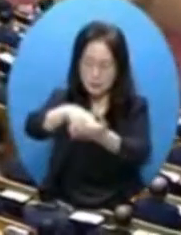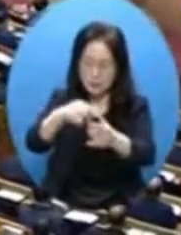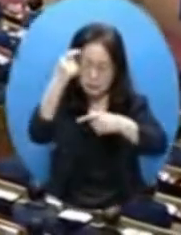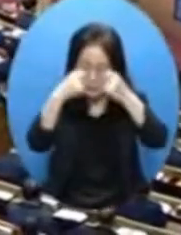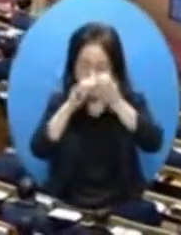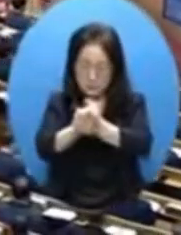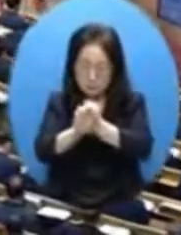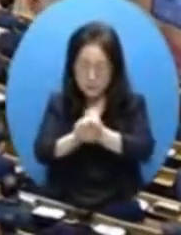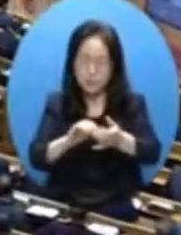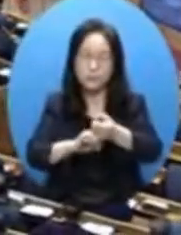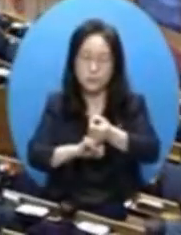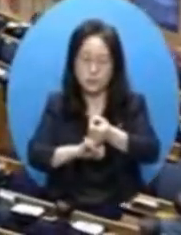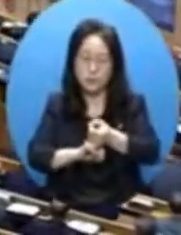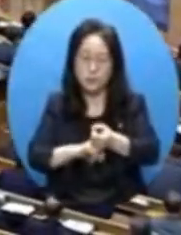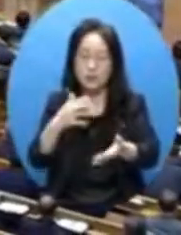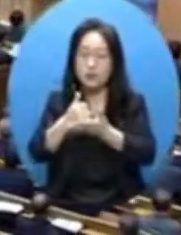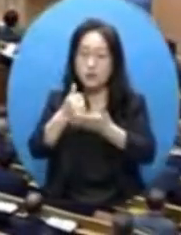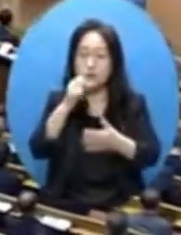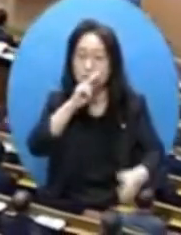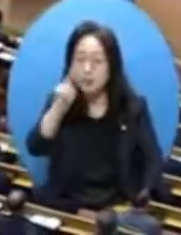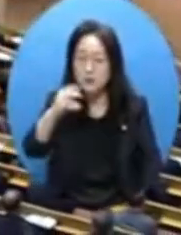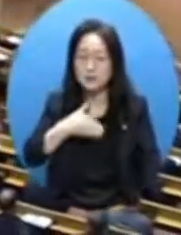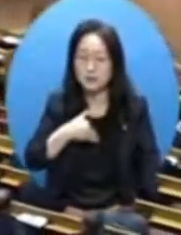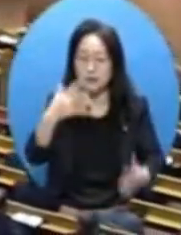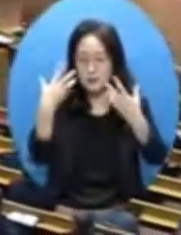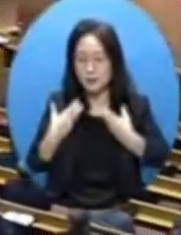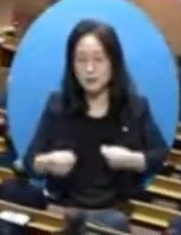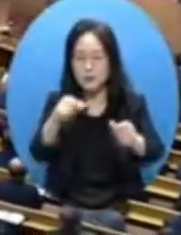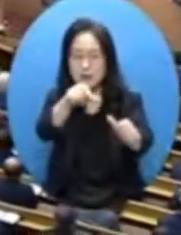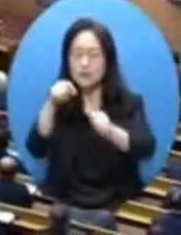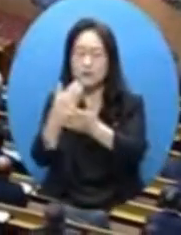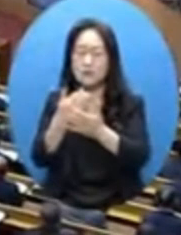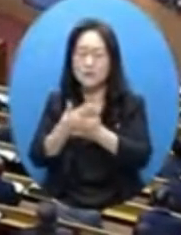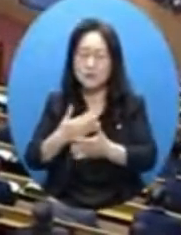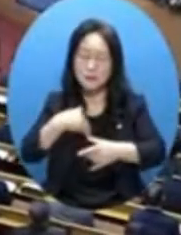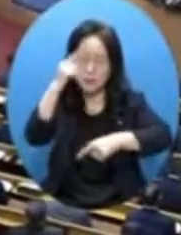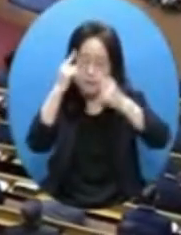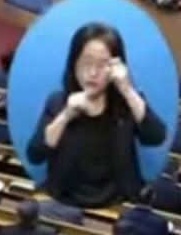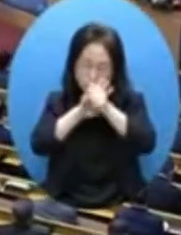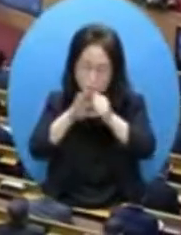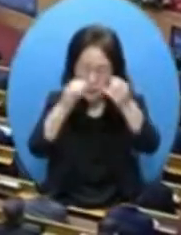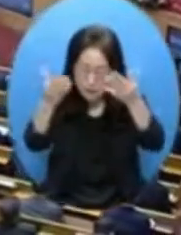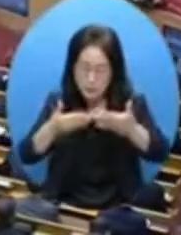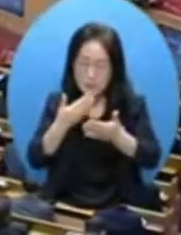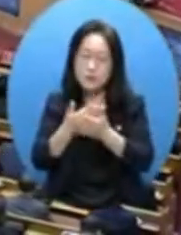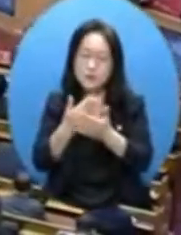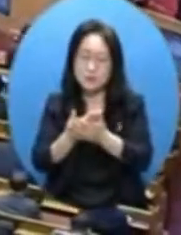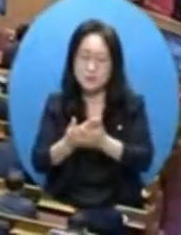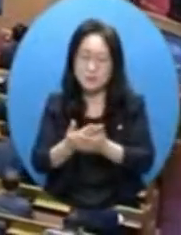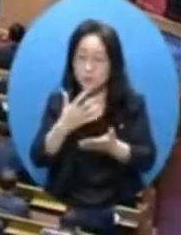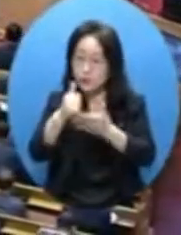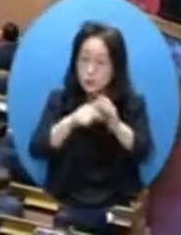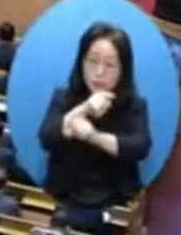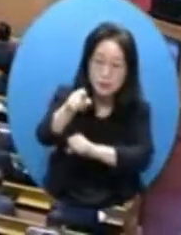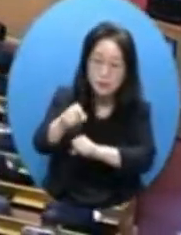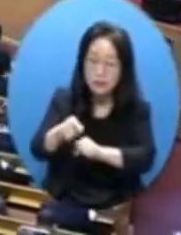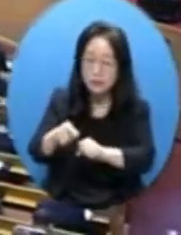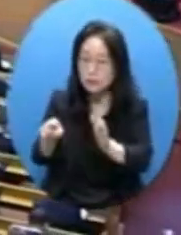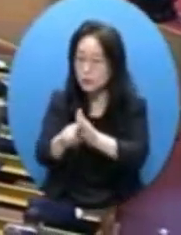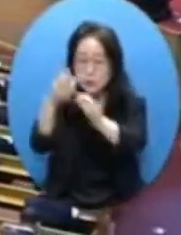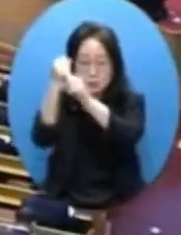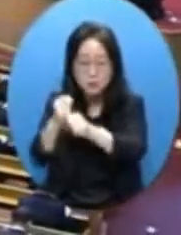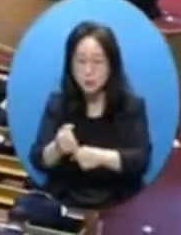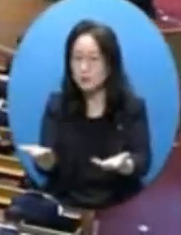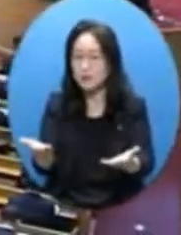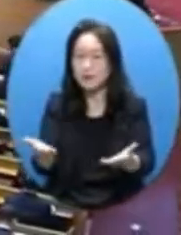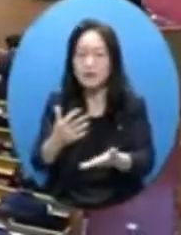기도되는 것입니다. 주님 나를 이 절망의 자리에서 건져 주시옵소서. 나를 불쌍히 여겨 주옵소서. 주님밖에는 내가 믿고 의지할 뿐이 없나이다.